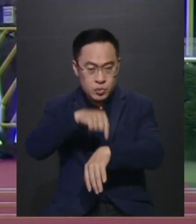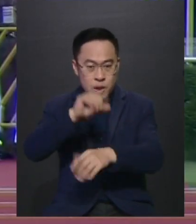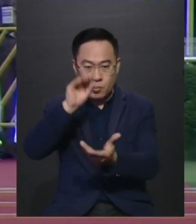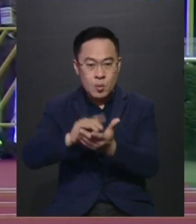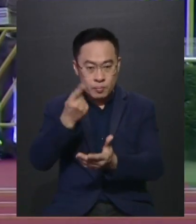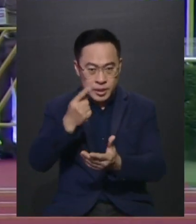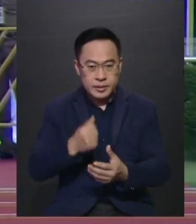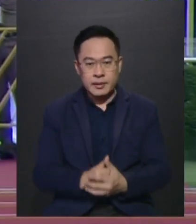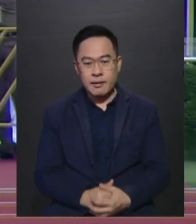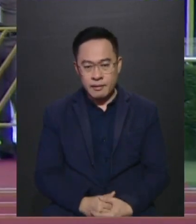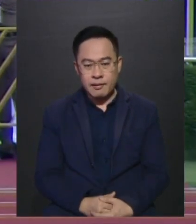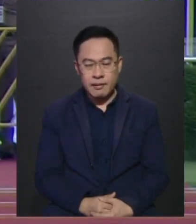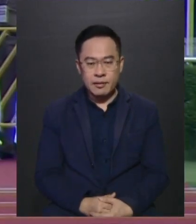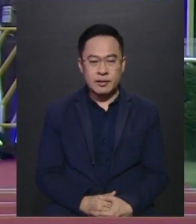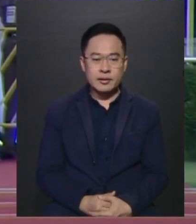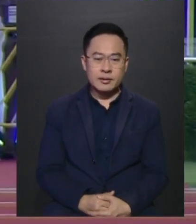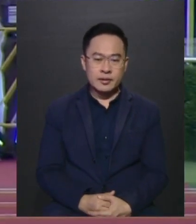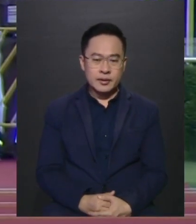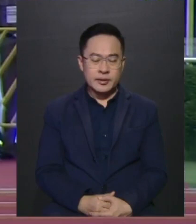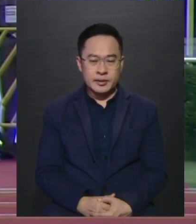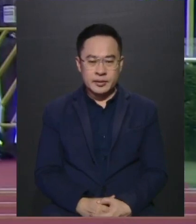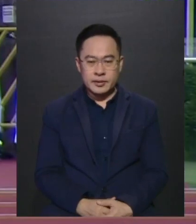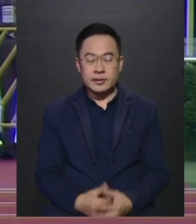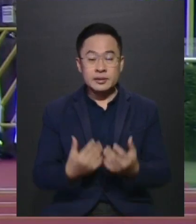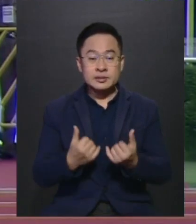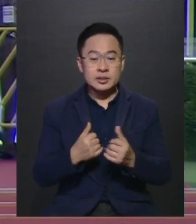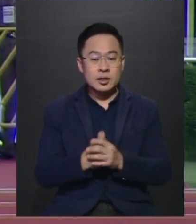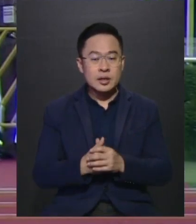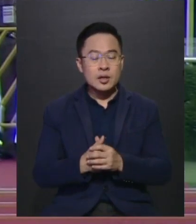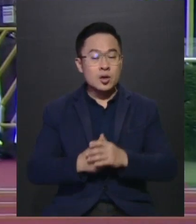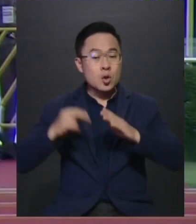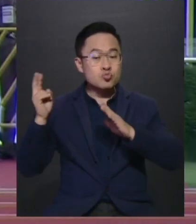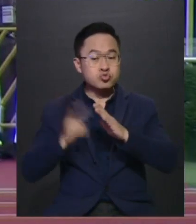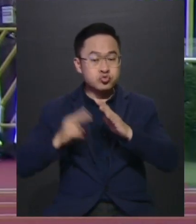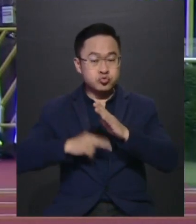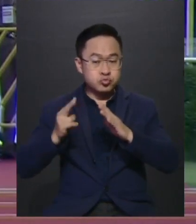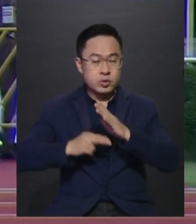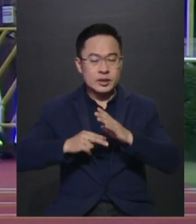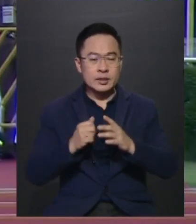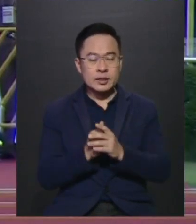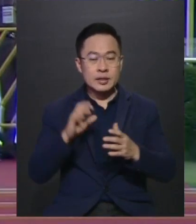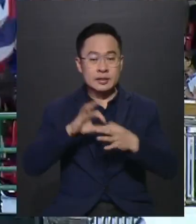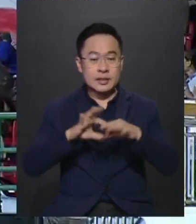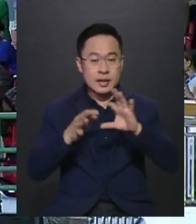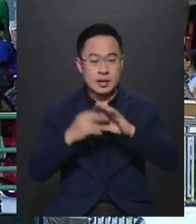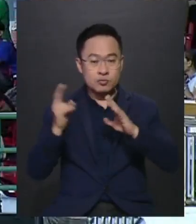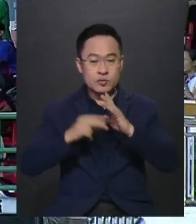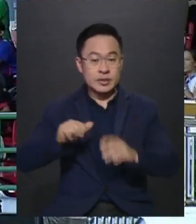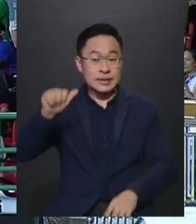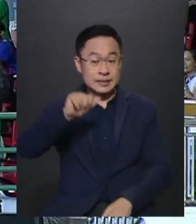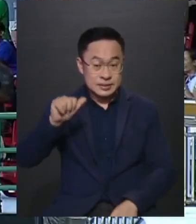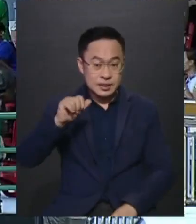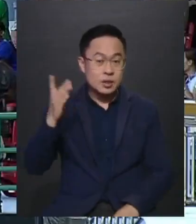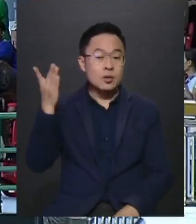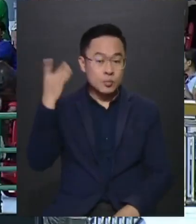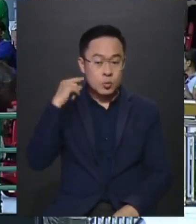ายสถิติประเทศไทยด้วยนะ สถิติของประเทศตัวเองนี่แหละ การแข่งขันกรีธาชิงแชมป์เอเชียในวันแรกนะคะก็ที่สนามสุพัชลาไสยกรุงเทพมหาน